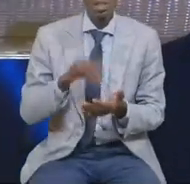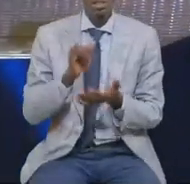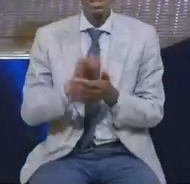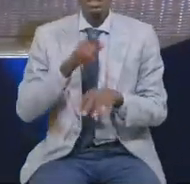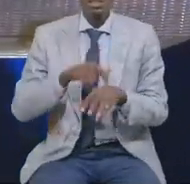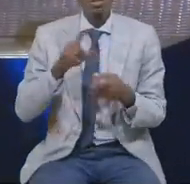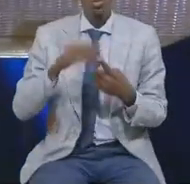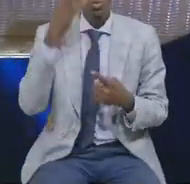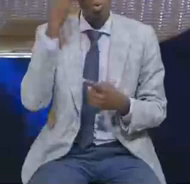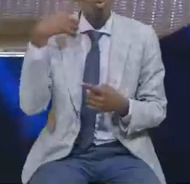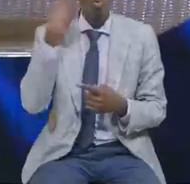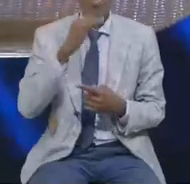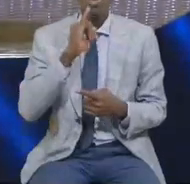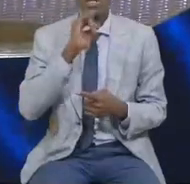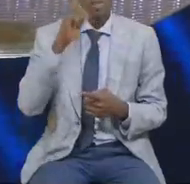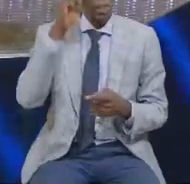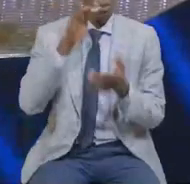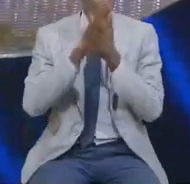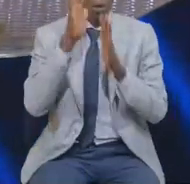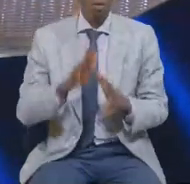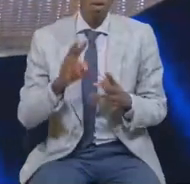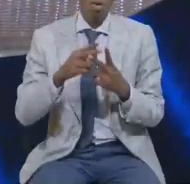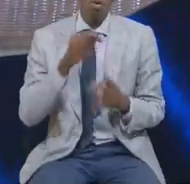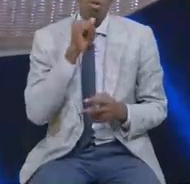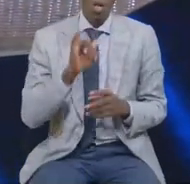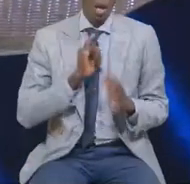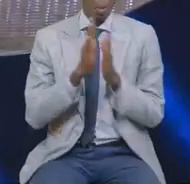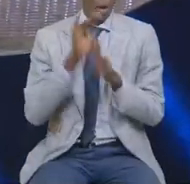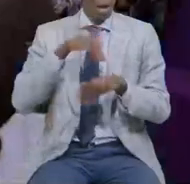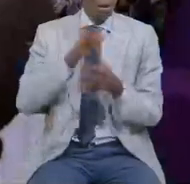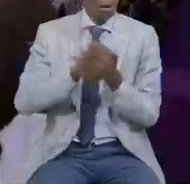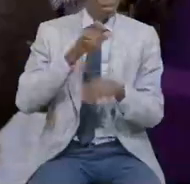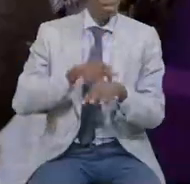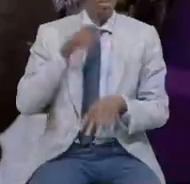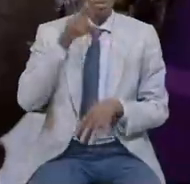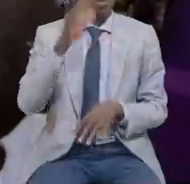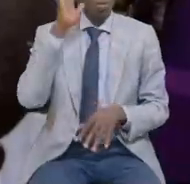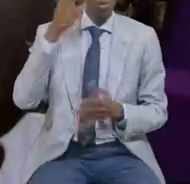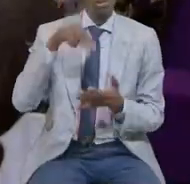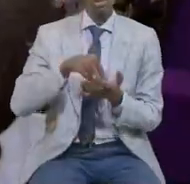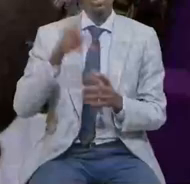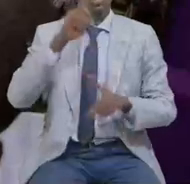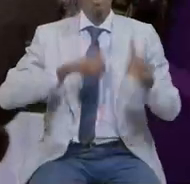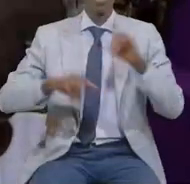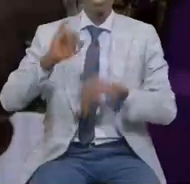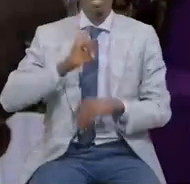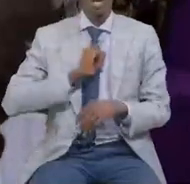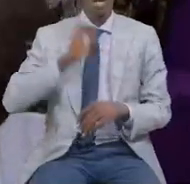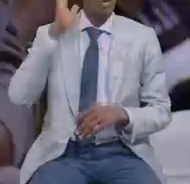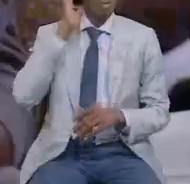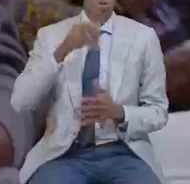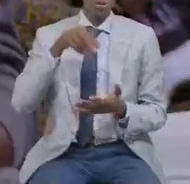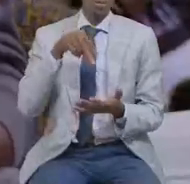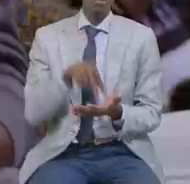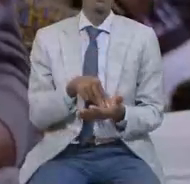et celui qui ne l'est pas. En un pareil moment, je prie que tu tiennes bon. Je vais tenir bon.